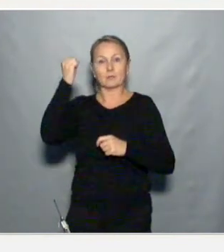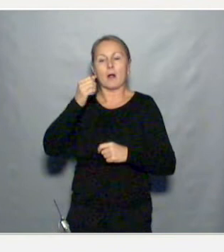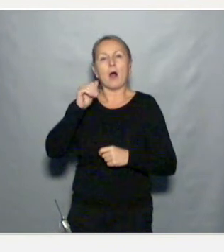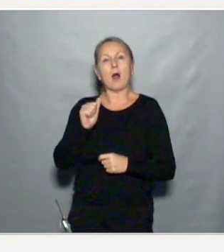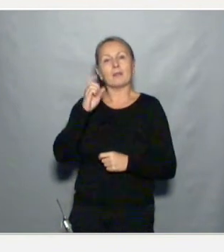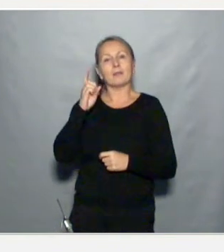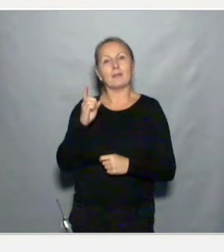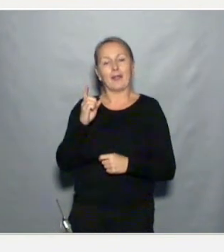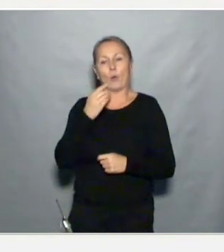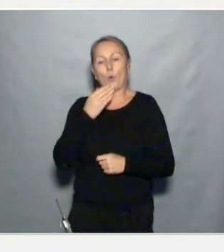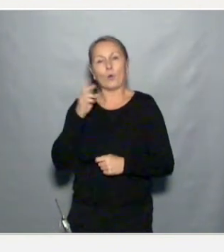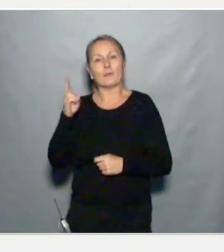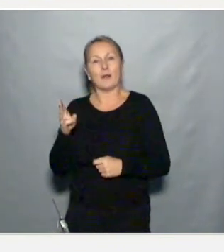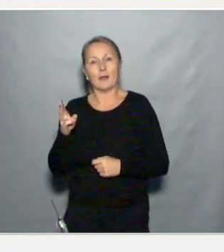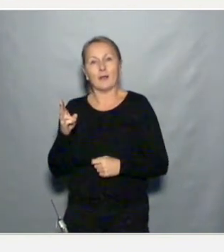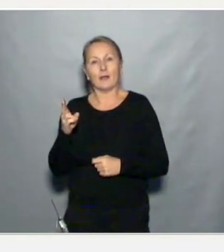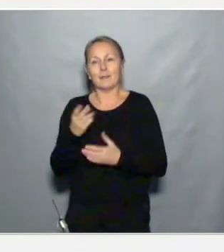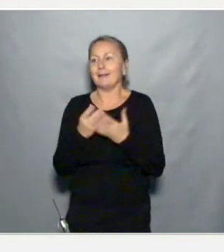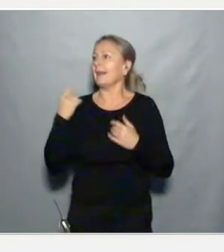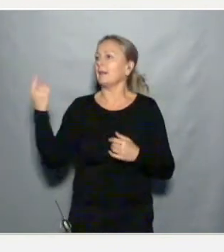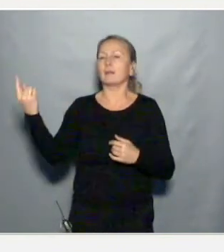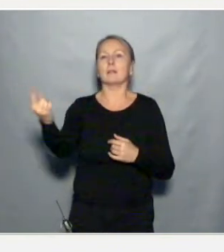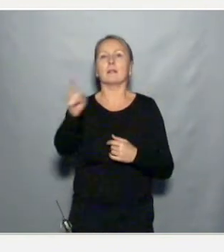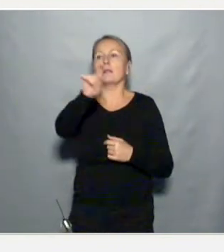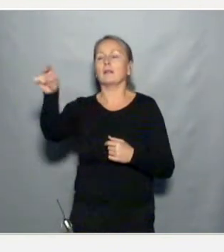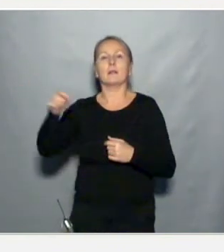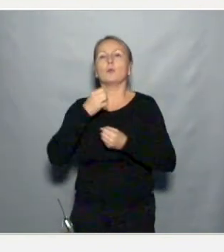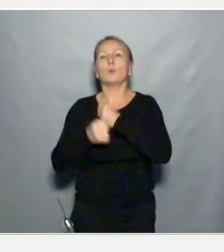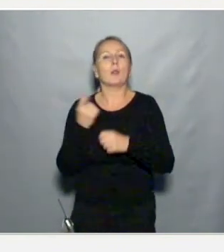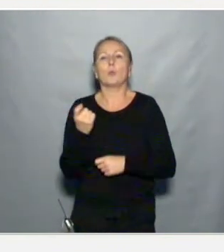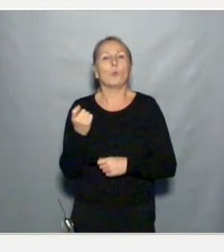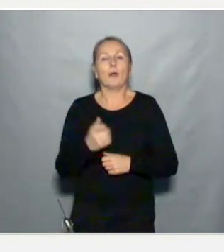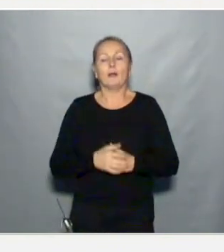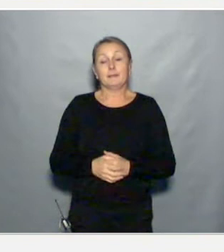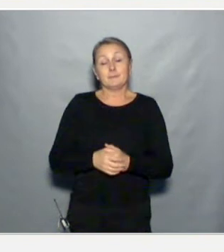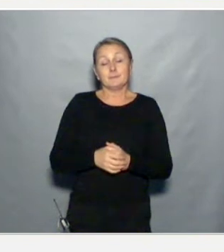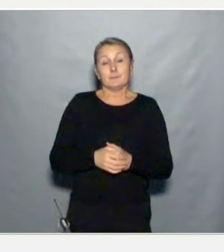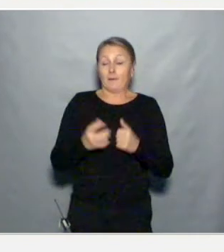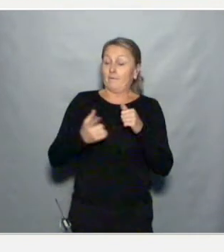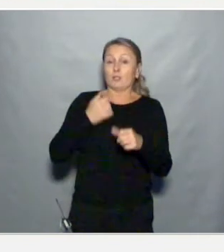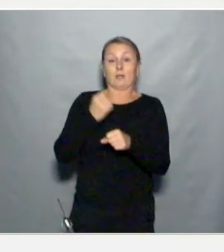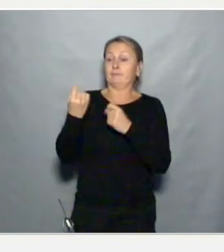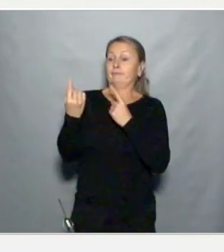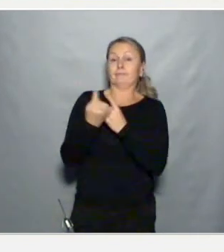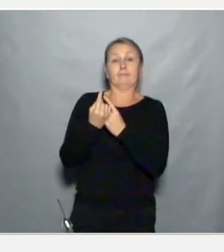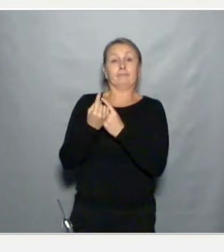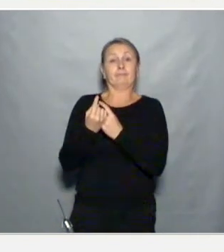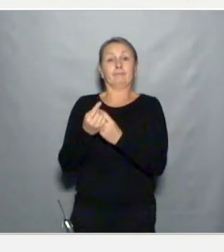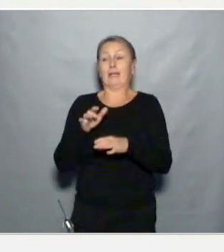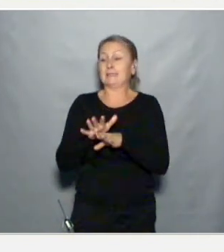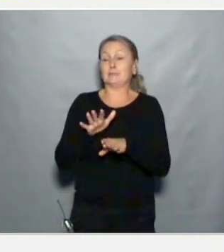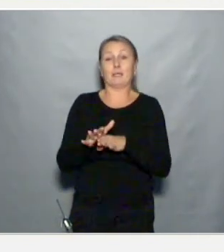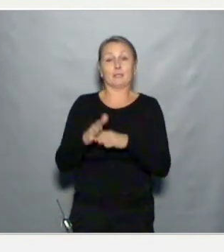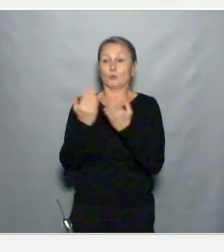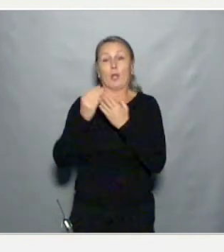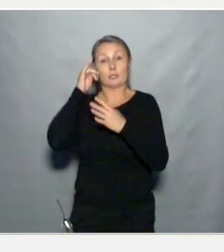ADHD. Men ingen runt omkring gjorde något. Första gången jag träffade en expert, en skolpsykolog, för att det